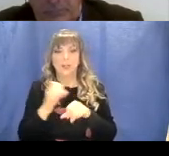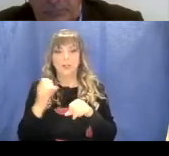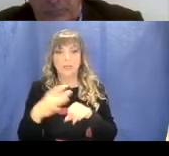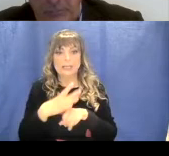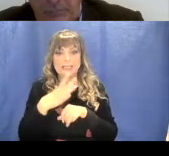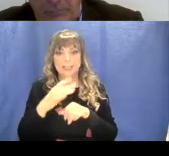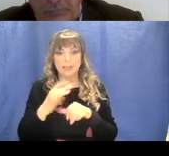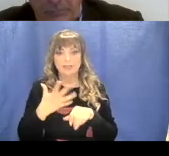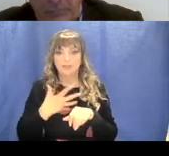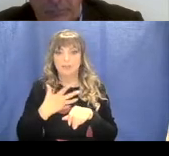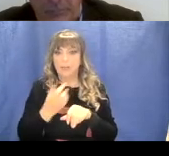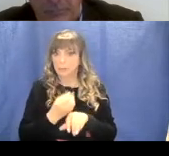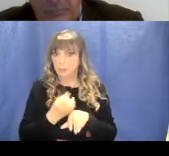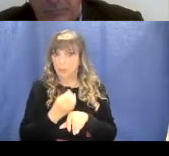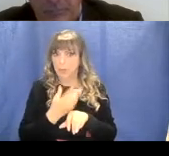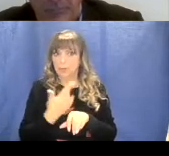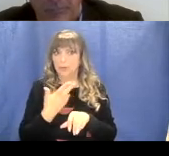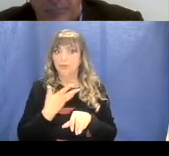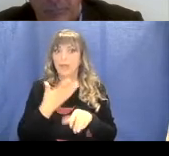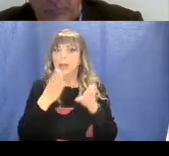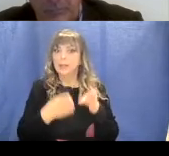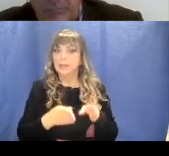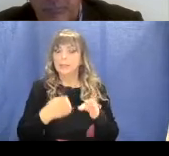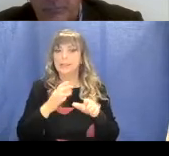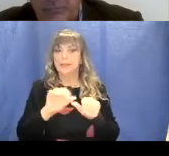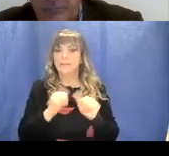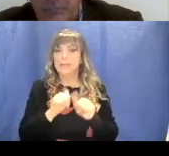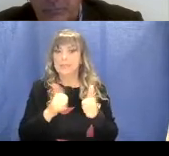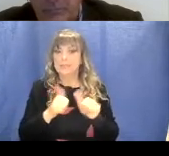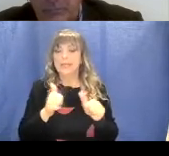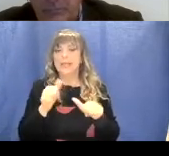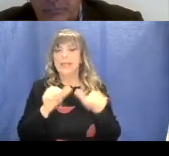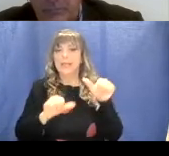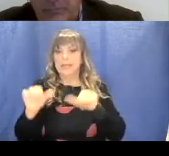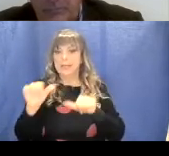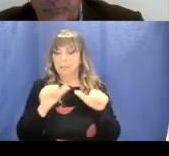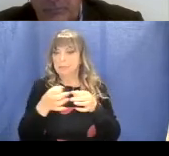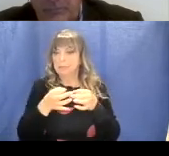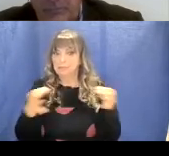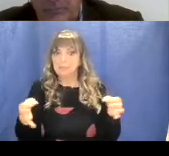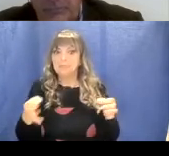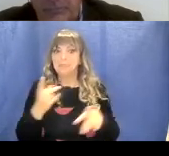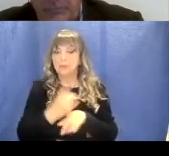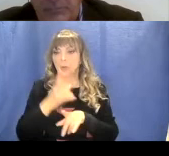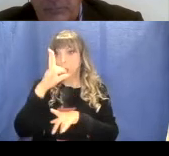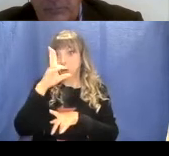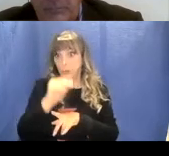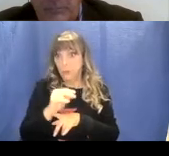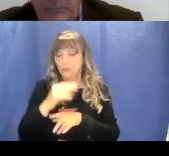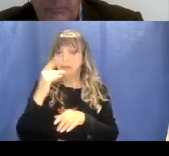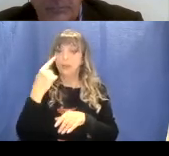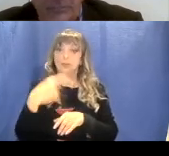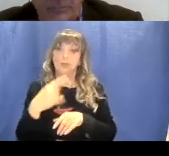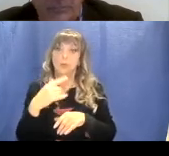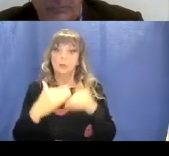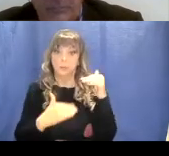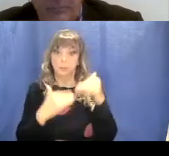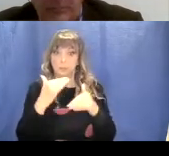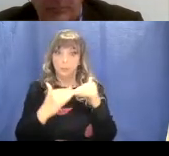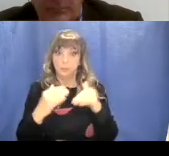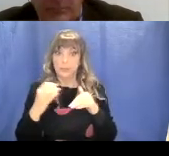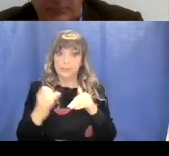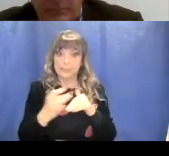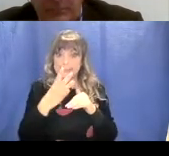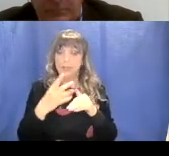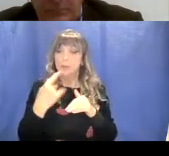caratteristiche fisiche chimiche e ben definite per definire un minerale occorre conoscere la sua struttura cristallina e la sua